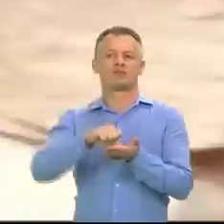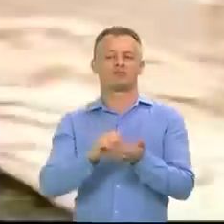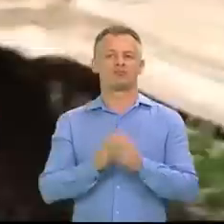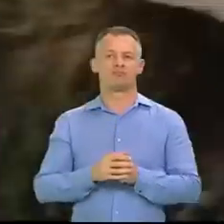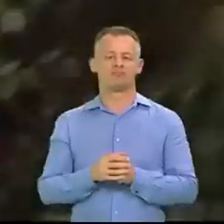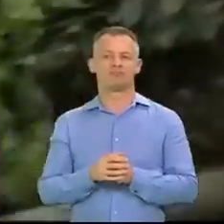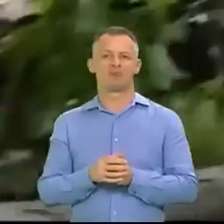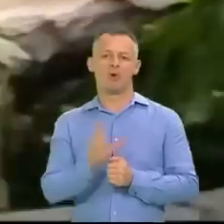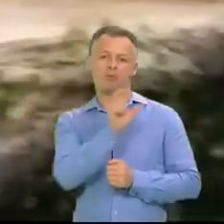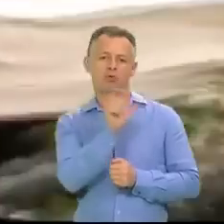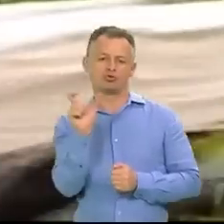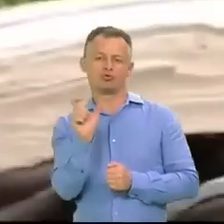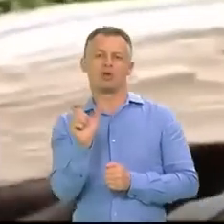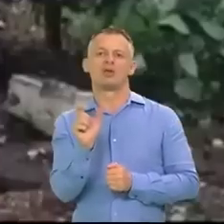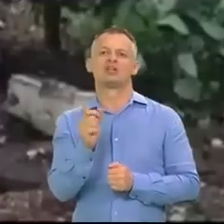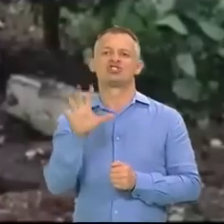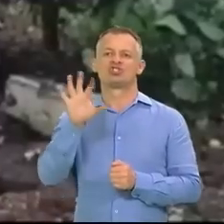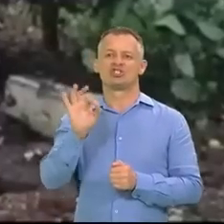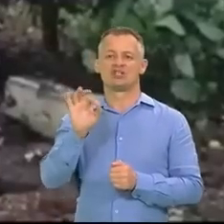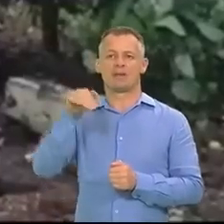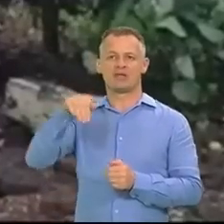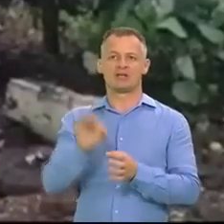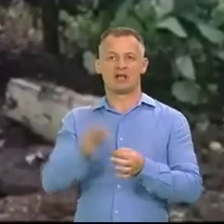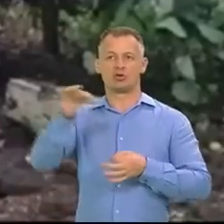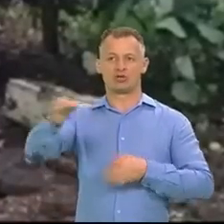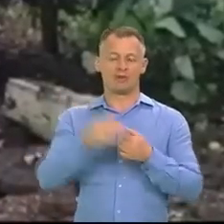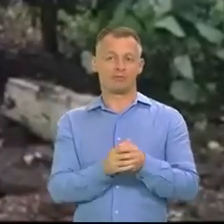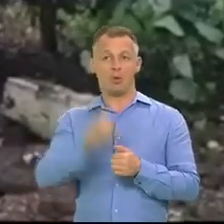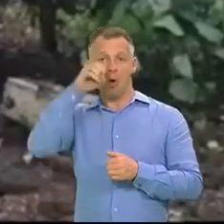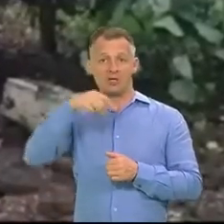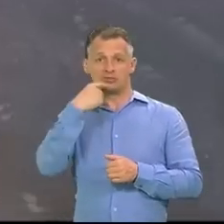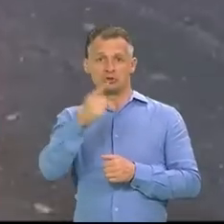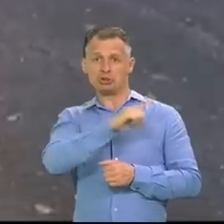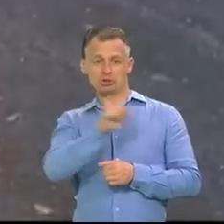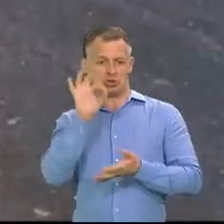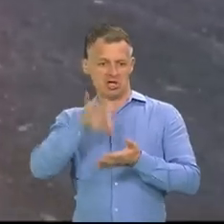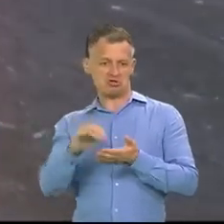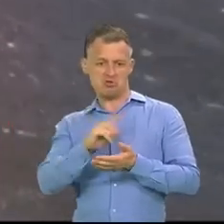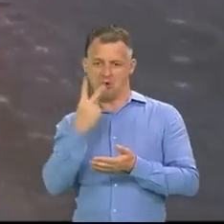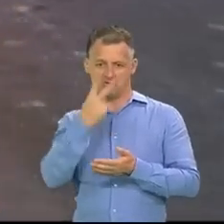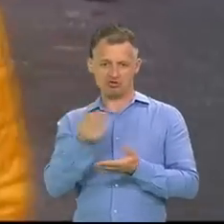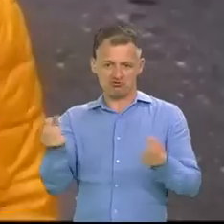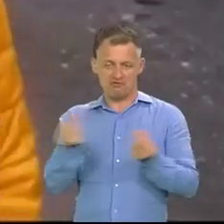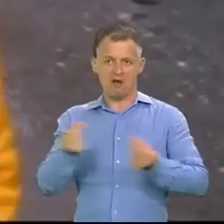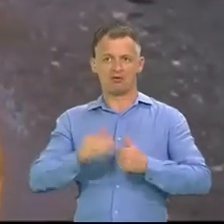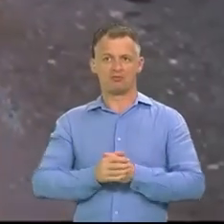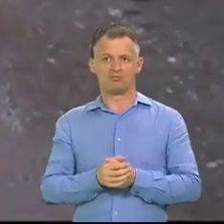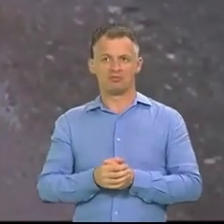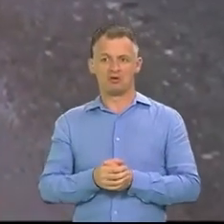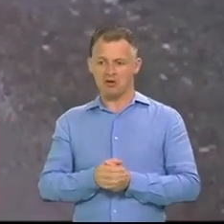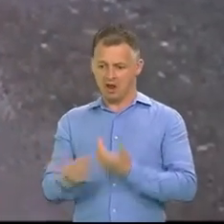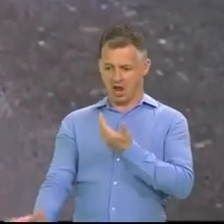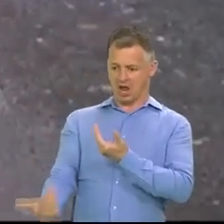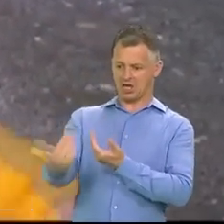O porțiune de vreo 50 de metri lățime. Oamenii spun că nu au văzut niciodată așa ceva. A venit toată furtuna, a